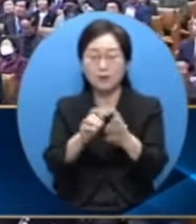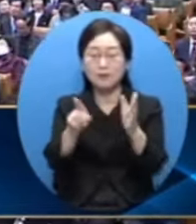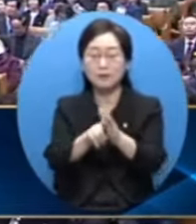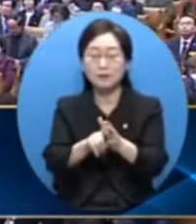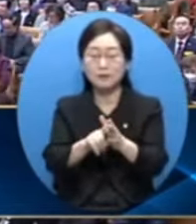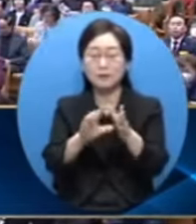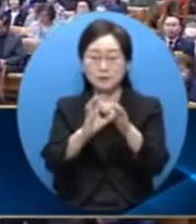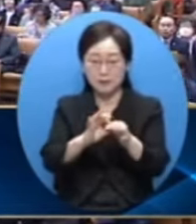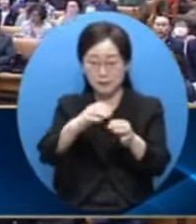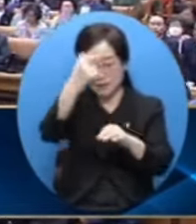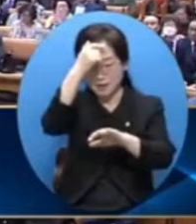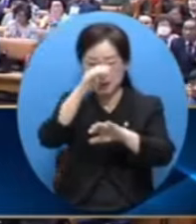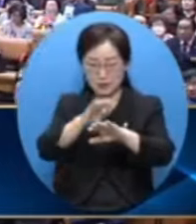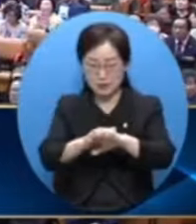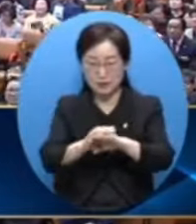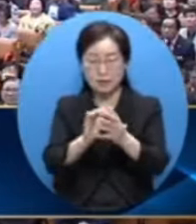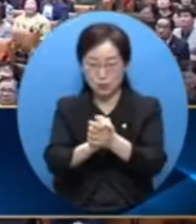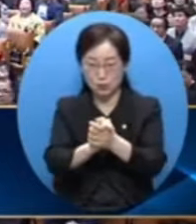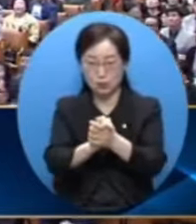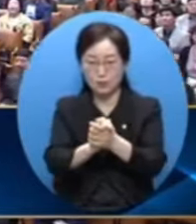믿음의 기도.